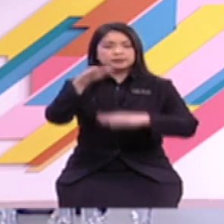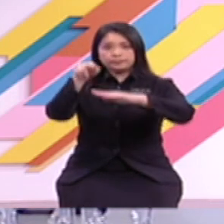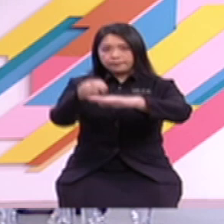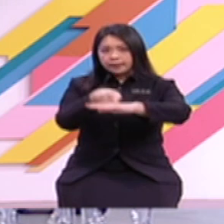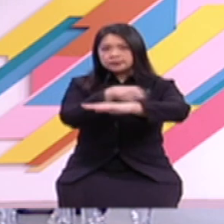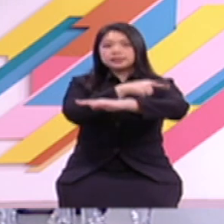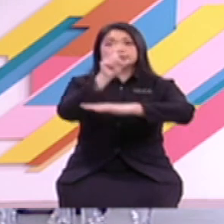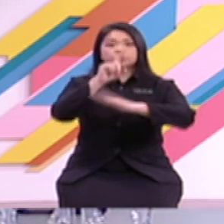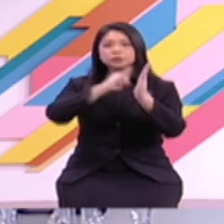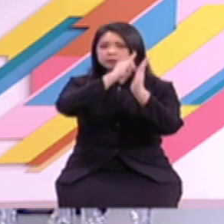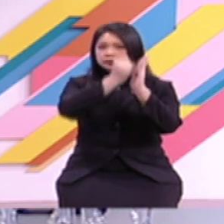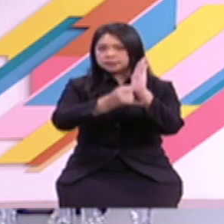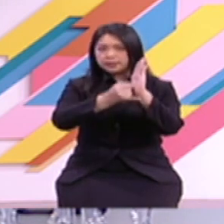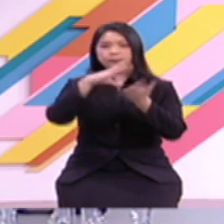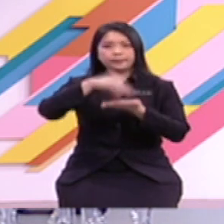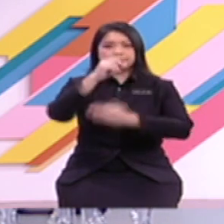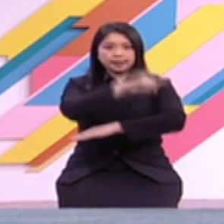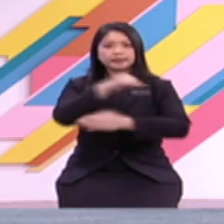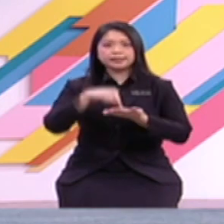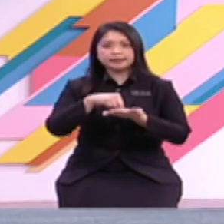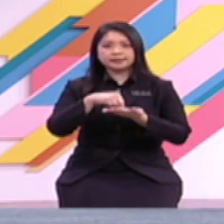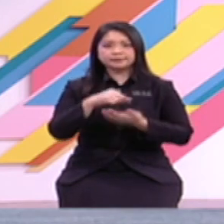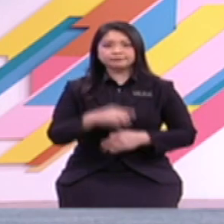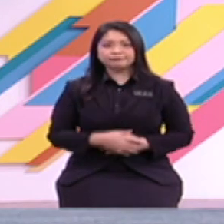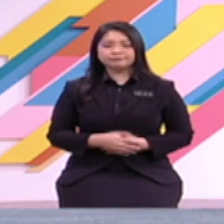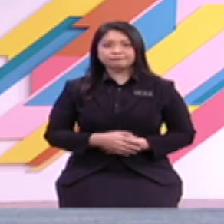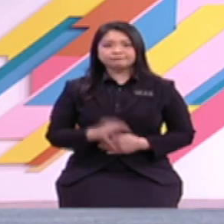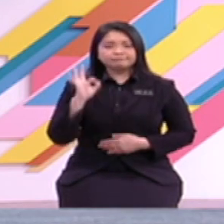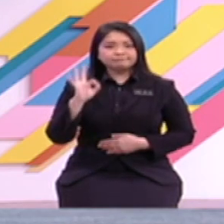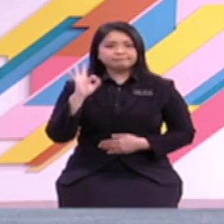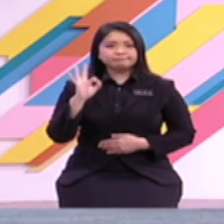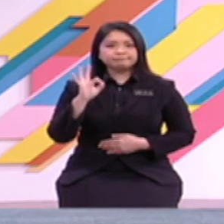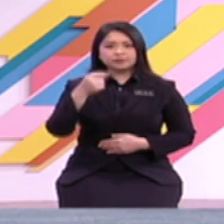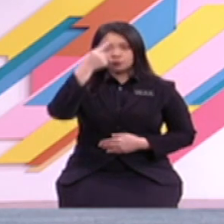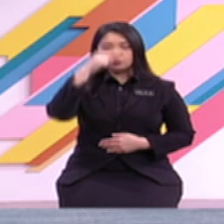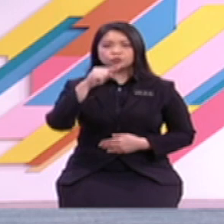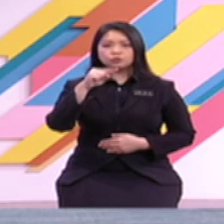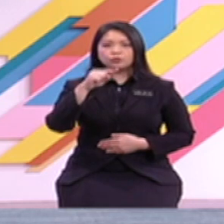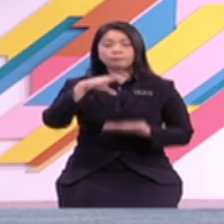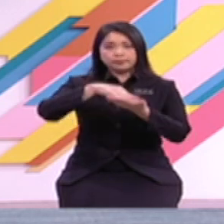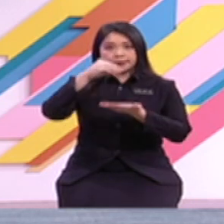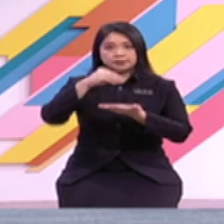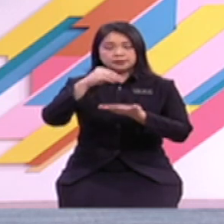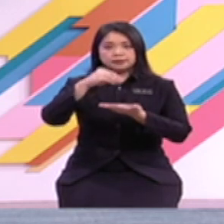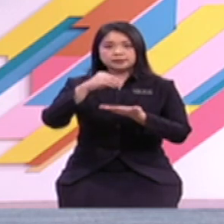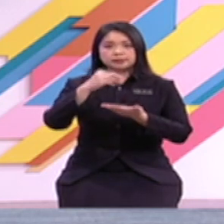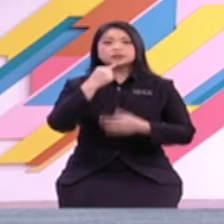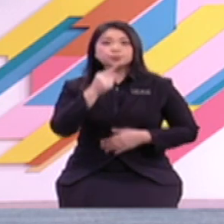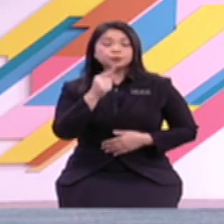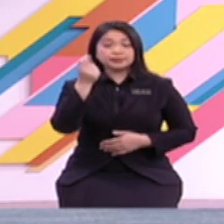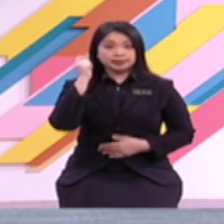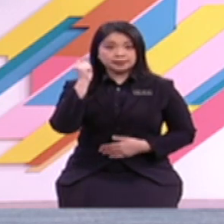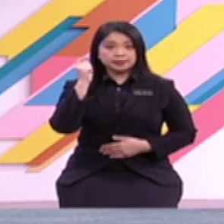satu jam sesi pembelajaran pada hari oke om untuk stendec pembelajaran yang sih sebut tadi